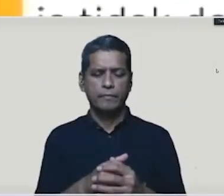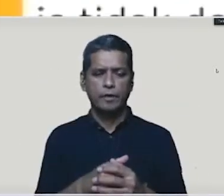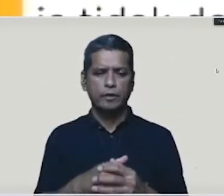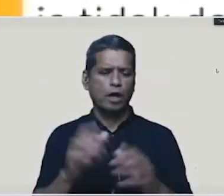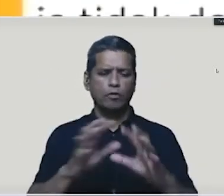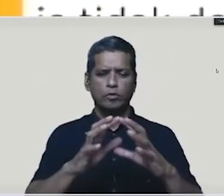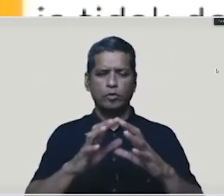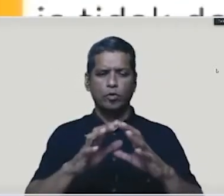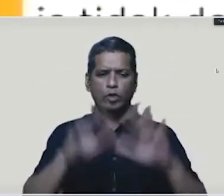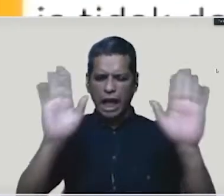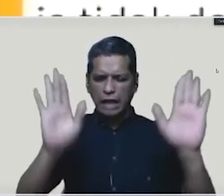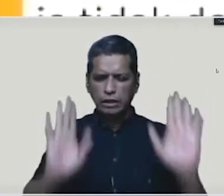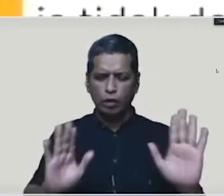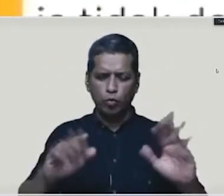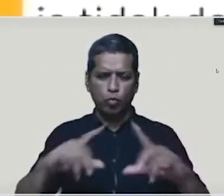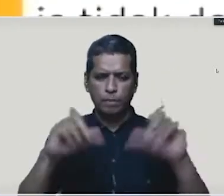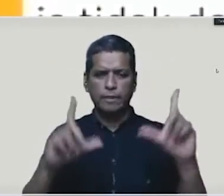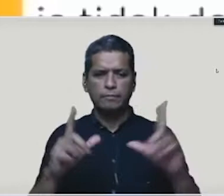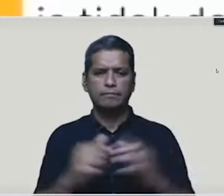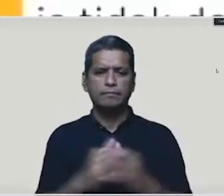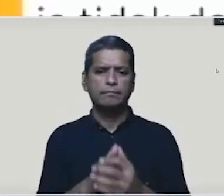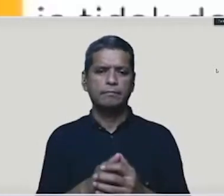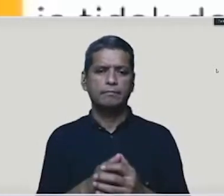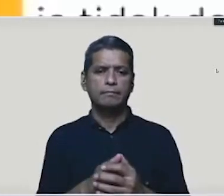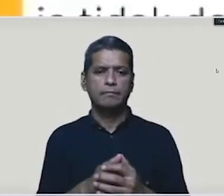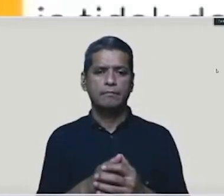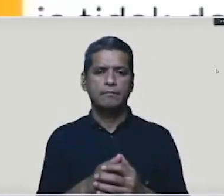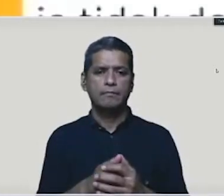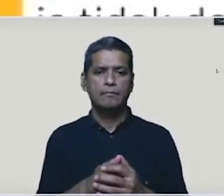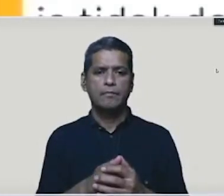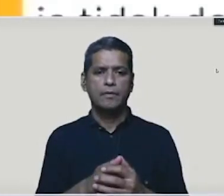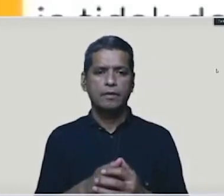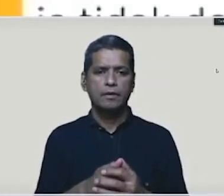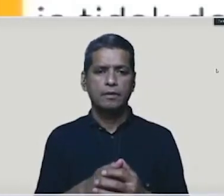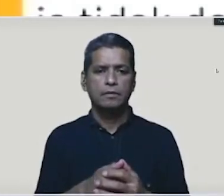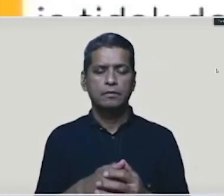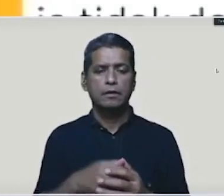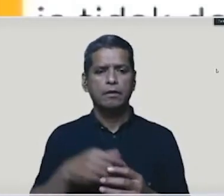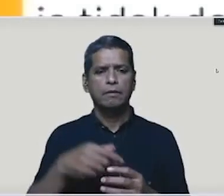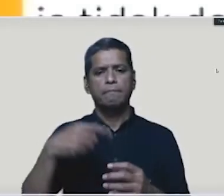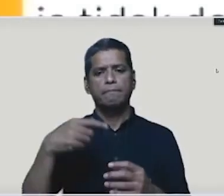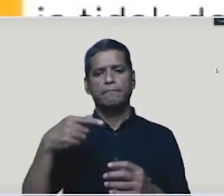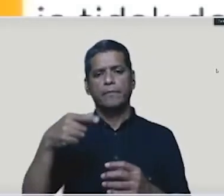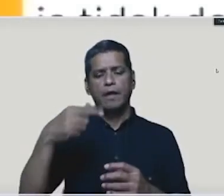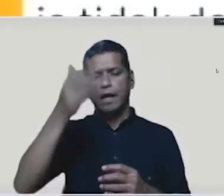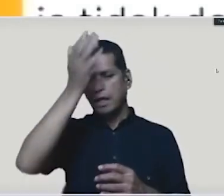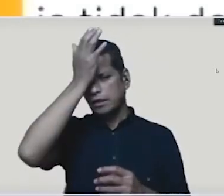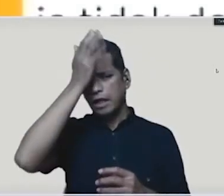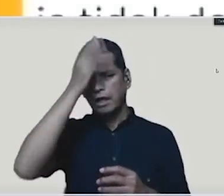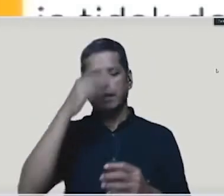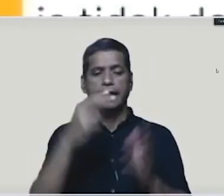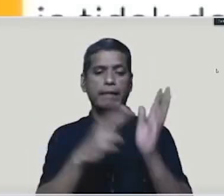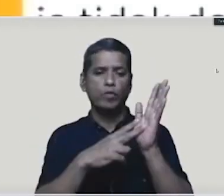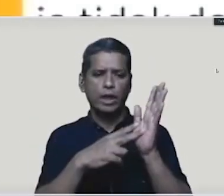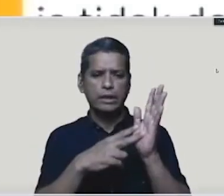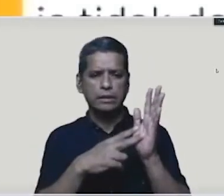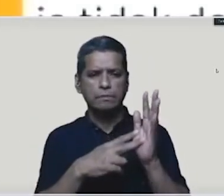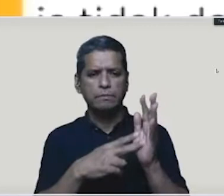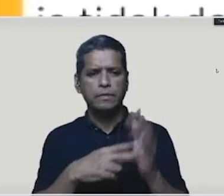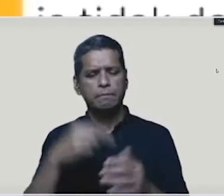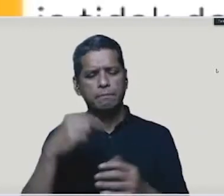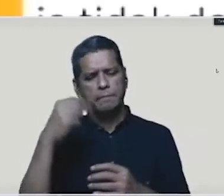nah disebutkan bahwa Bermimpilah nebucard nezar karena itu hatinya gelisah dan ia tidak dapat